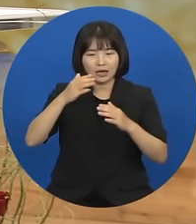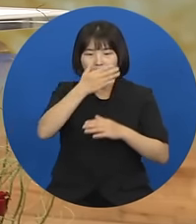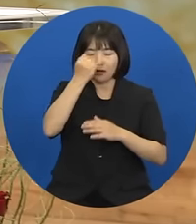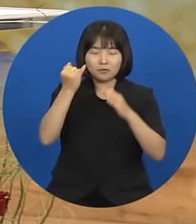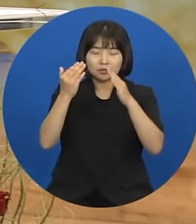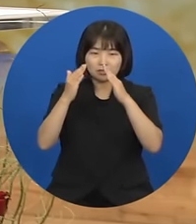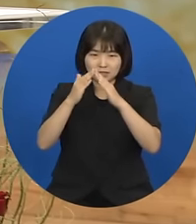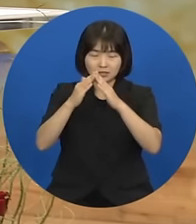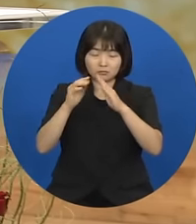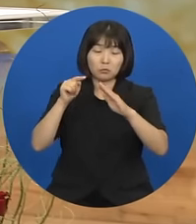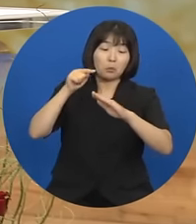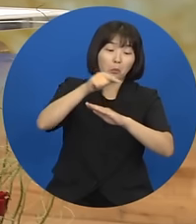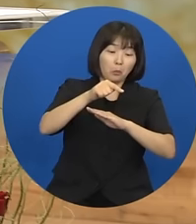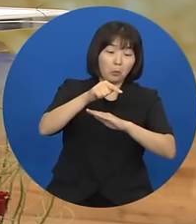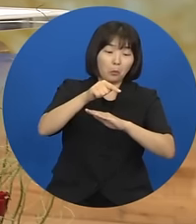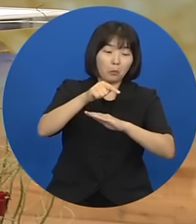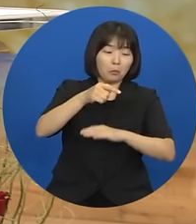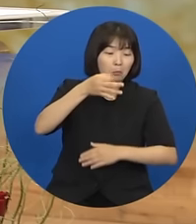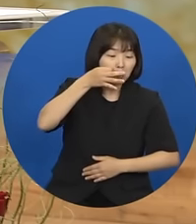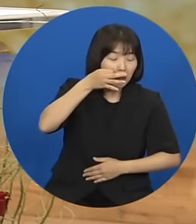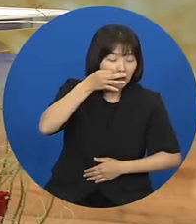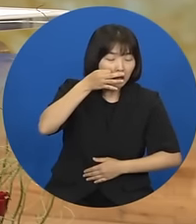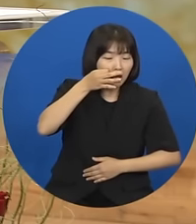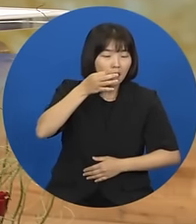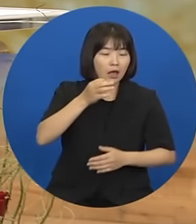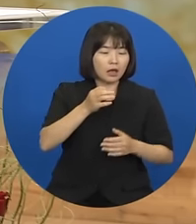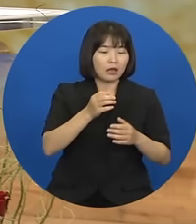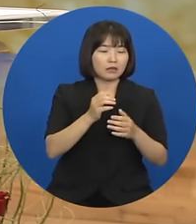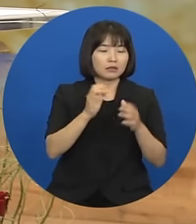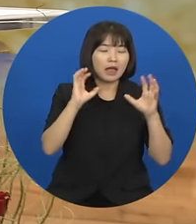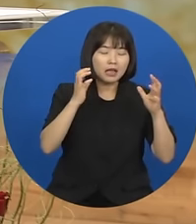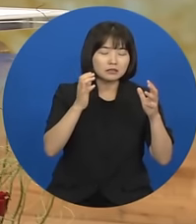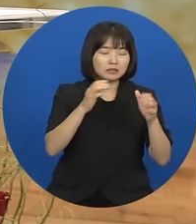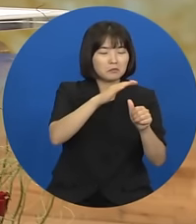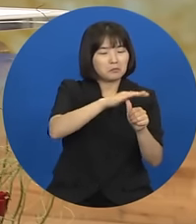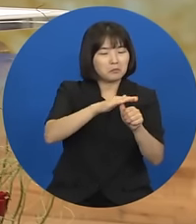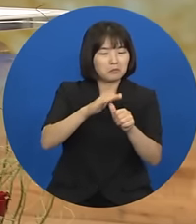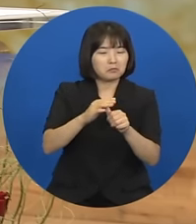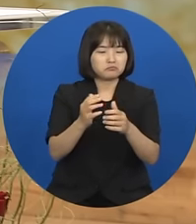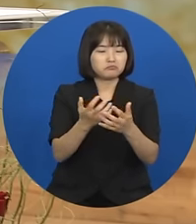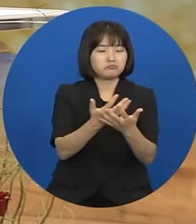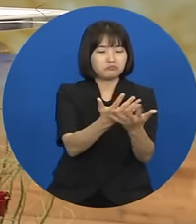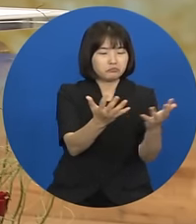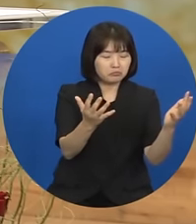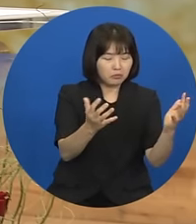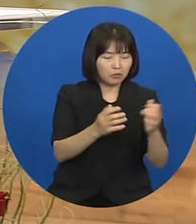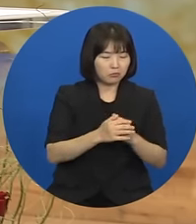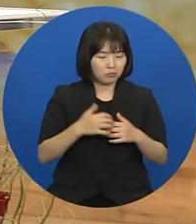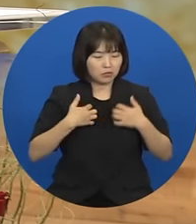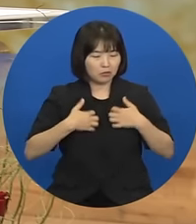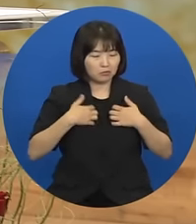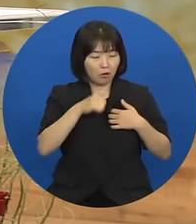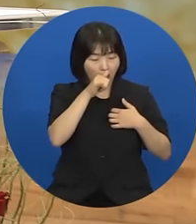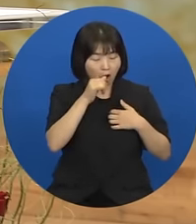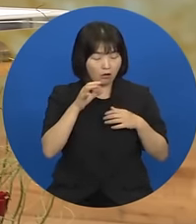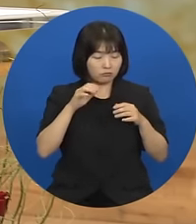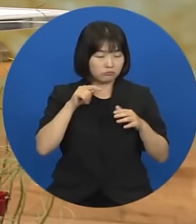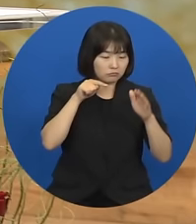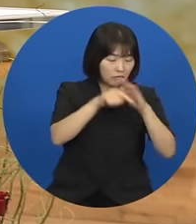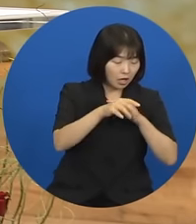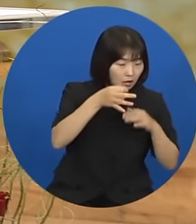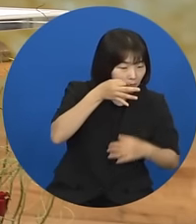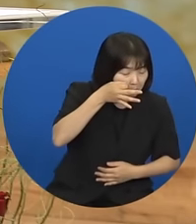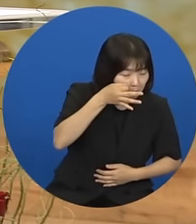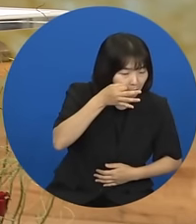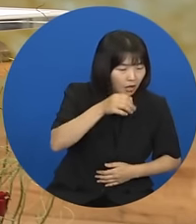가봤는데 아이들 몇 명이 모여 있었습니다. 뭐 재밌는 게 있나 보다 해서 같이 가서 봤더니 뱀이